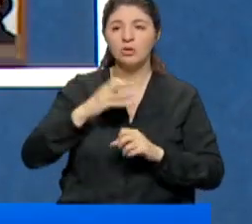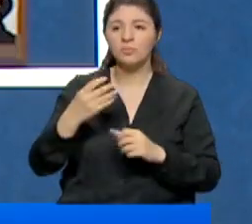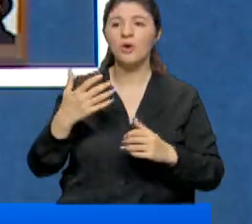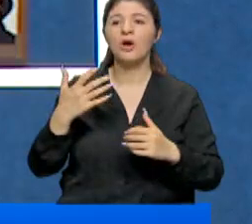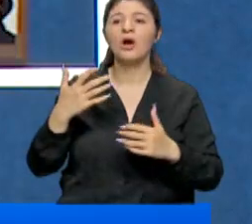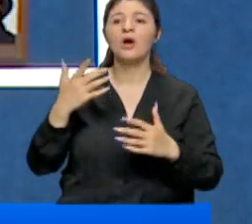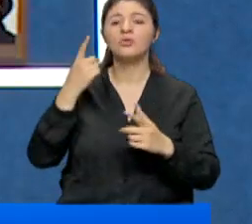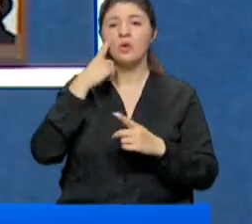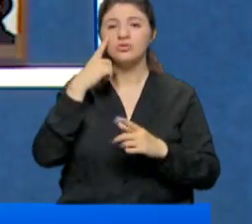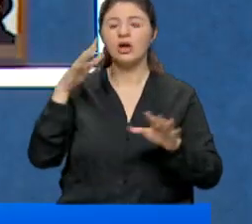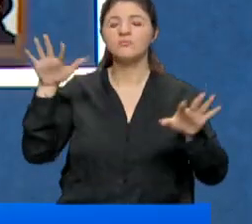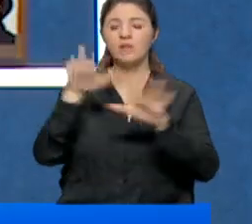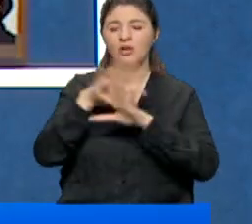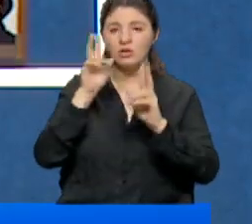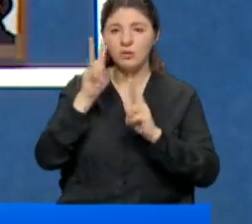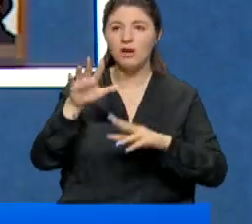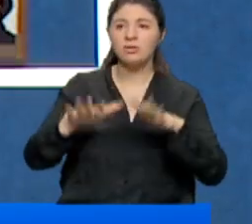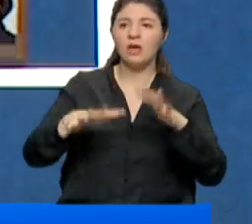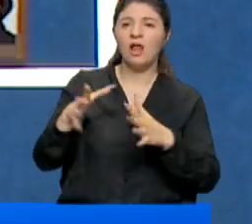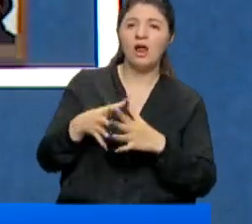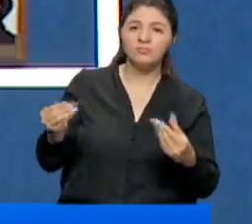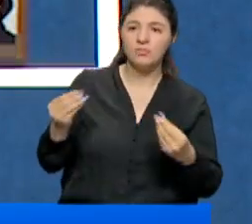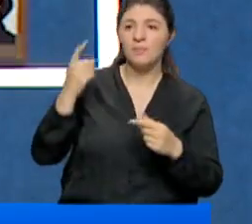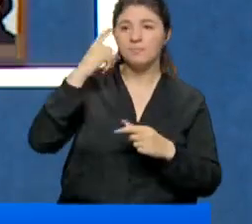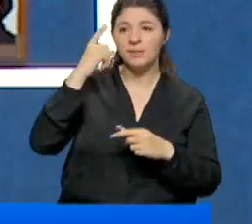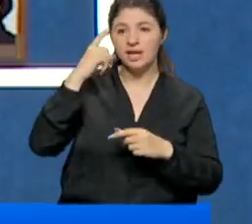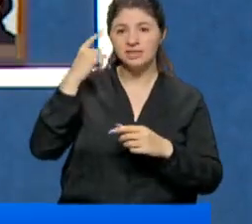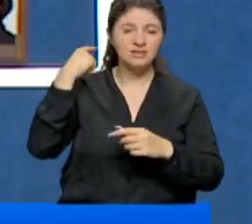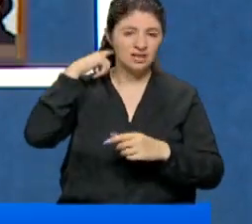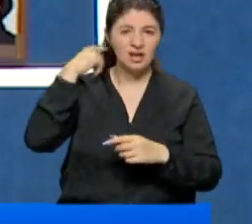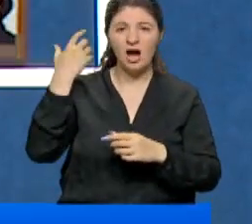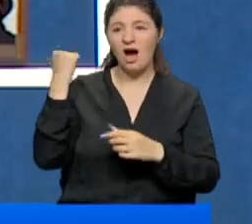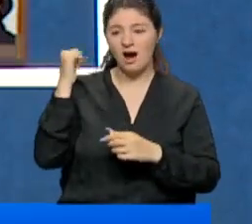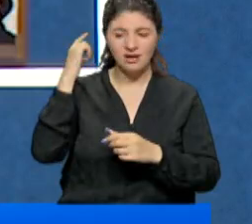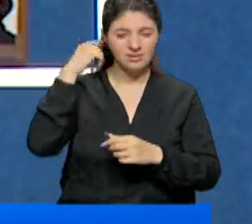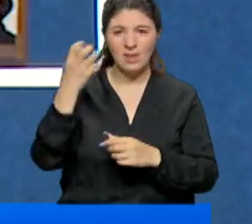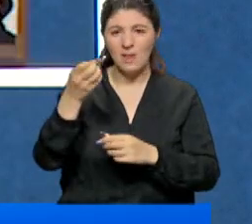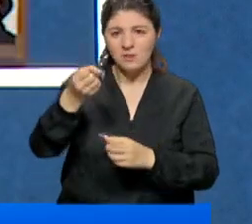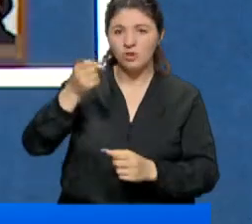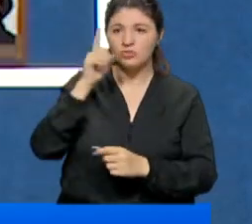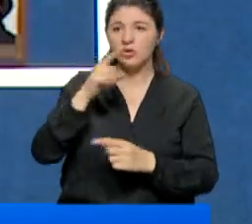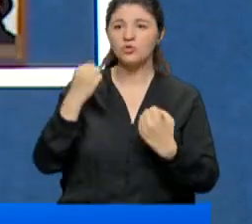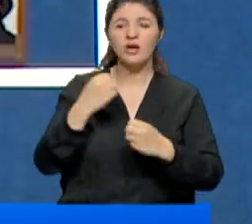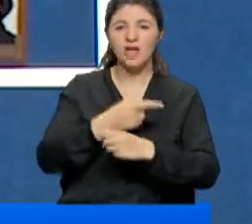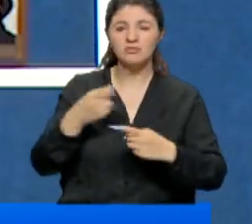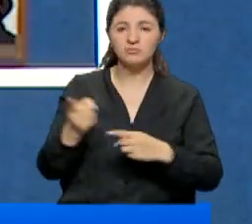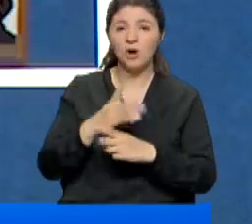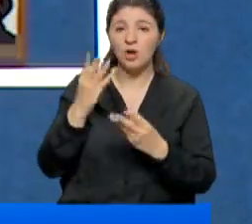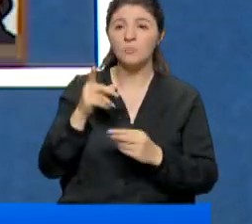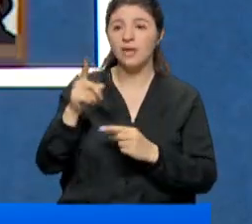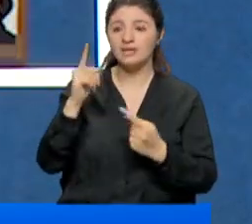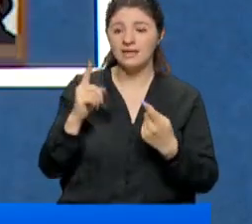göğsünün tutabiliyor Bulanık görme yapabilir denge etkileyebilir deyince tuttuğu için denge problemleri yapabilir kuvvet eksiklikleri